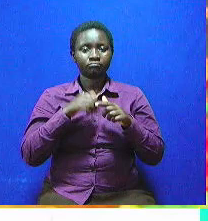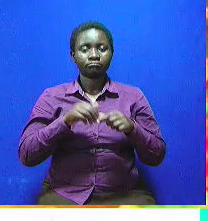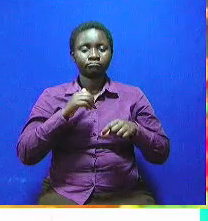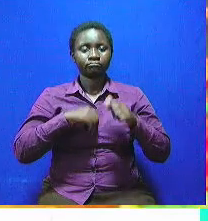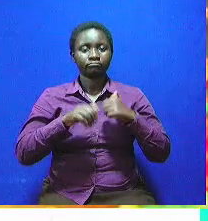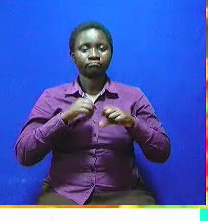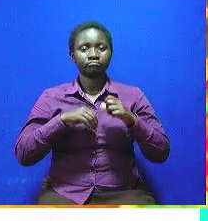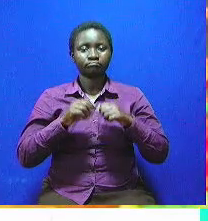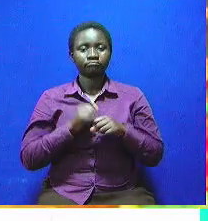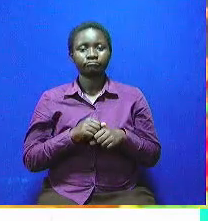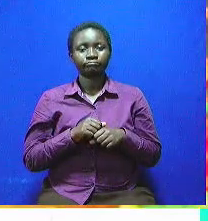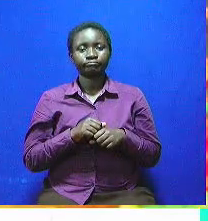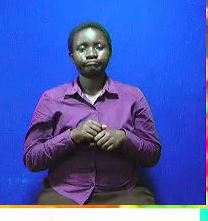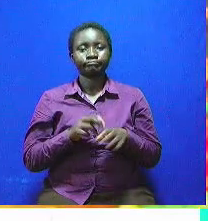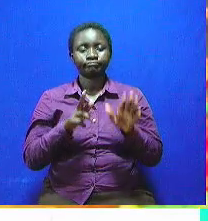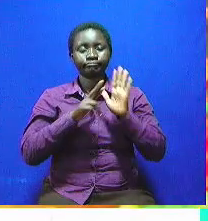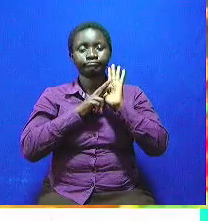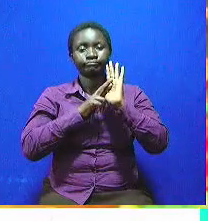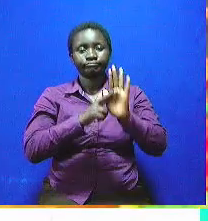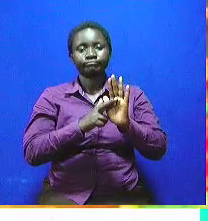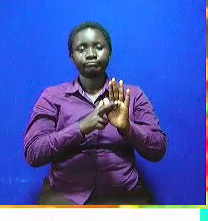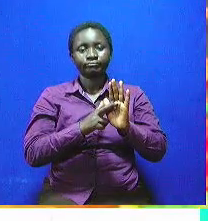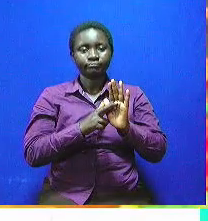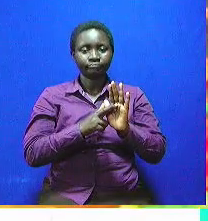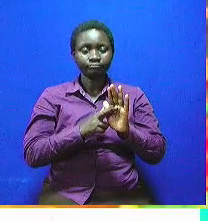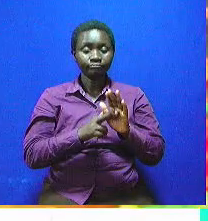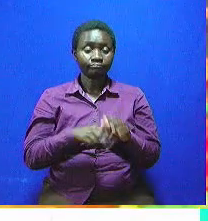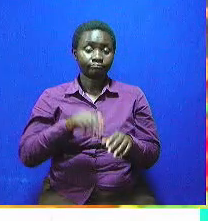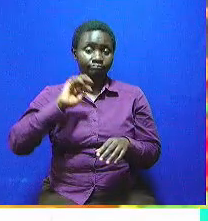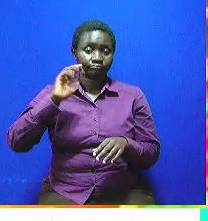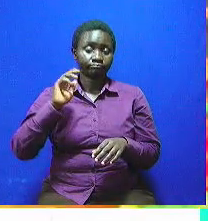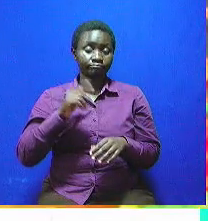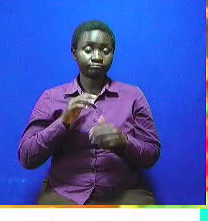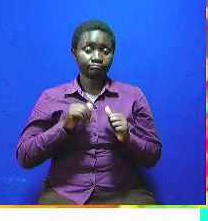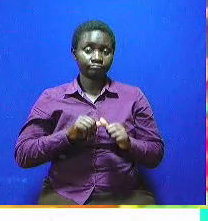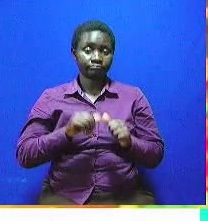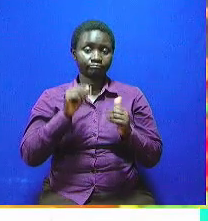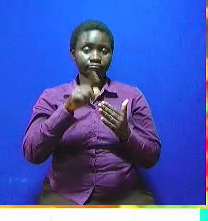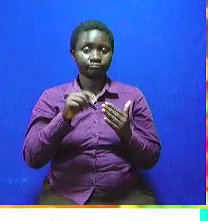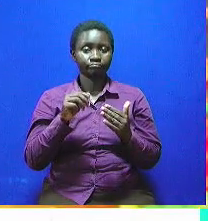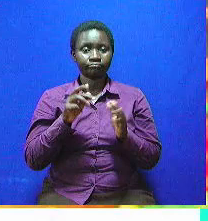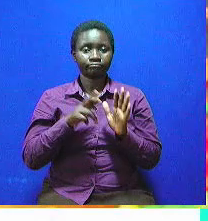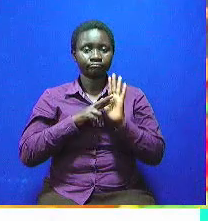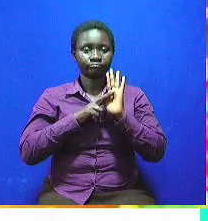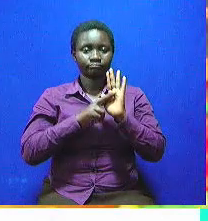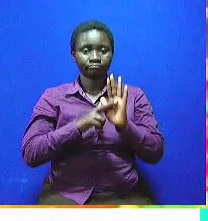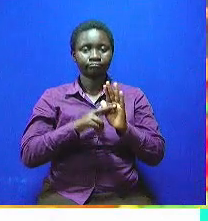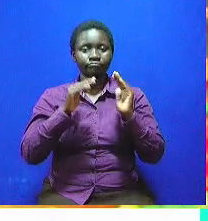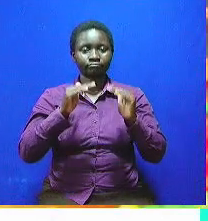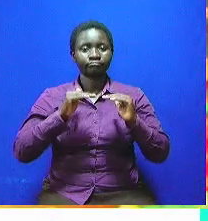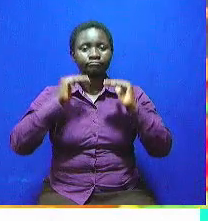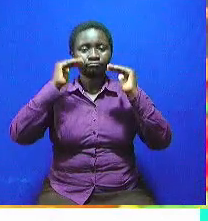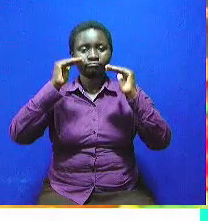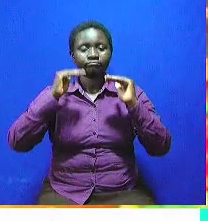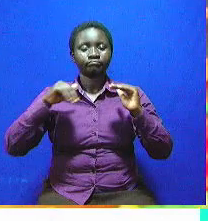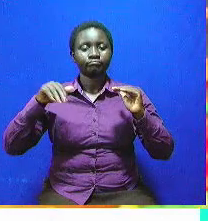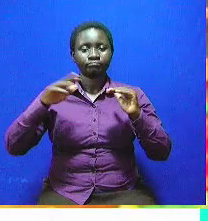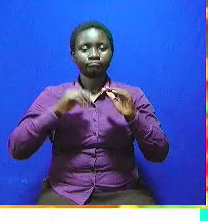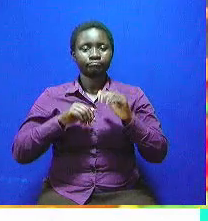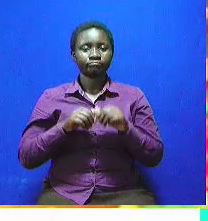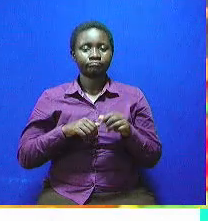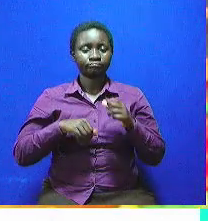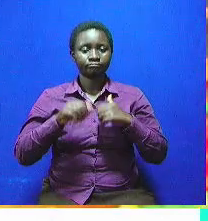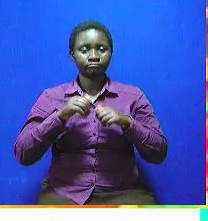aba wakilishi kuruwase county abara chiego choru wako wakilishi kerengo kia regional sase chigo sori chiko